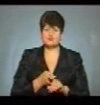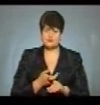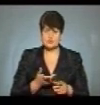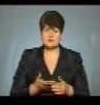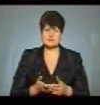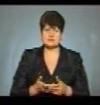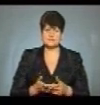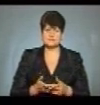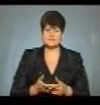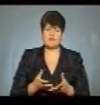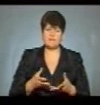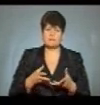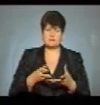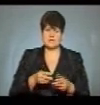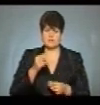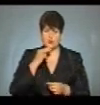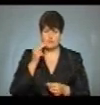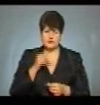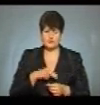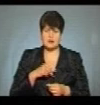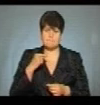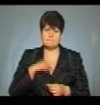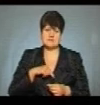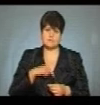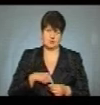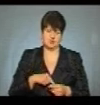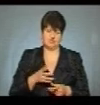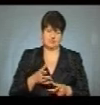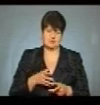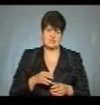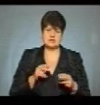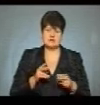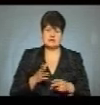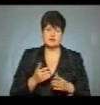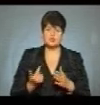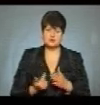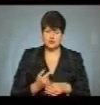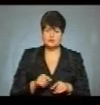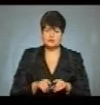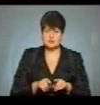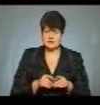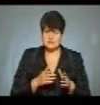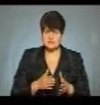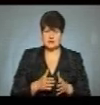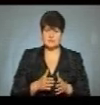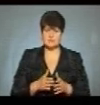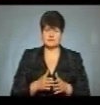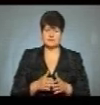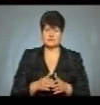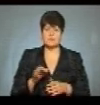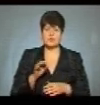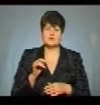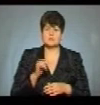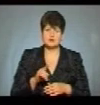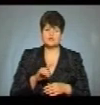також впливу обвинуваченого, значить, психологічно на світ. Значить, знову ж той самий аргумент про те,